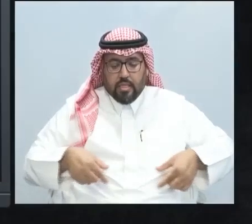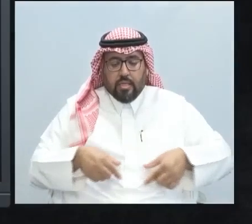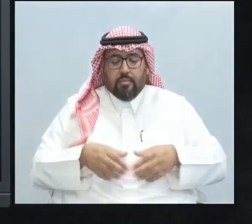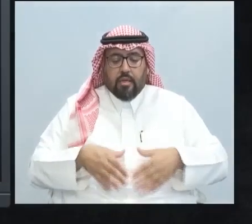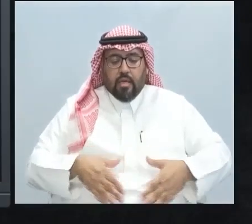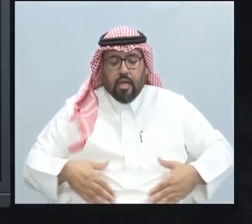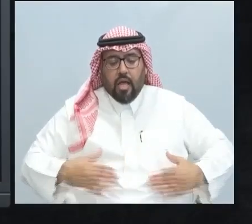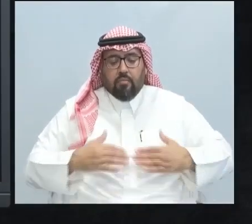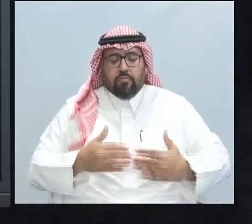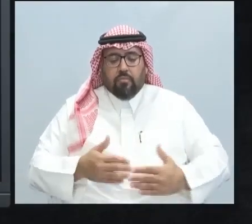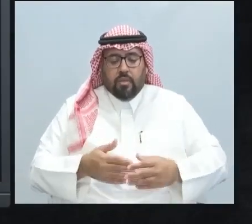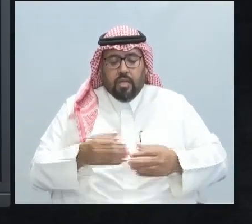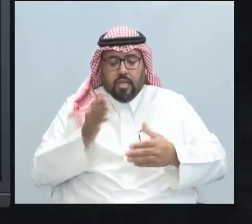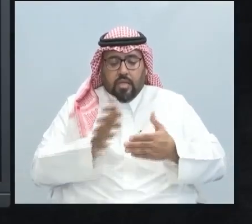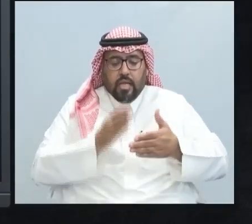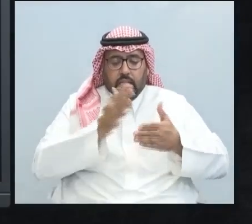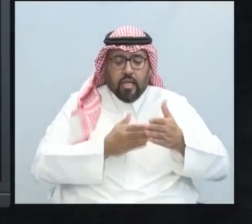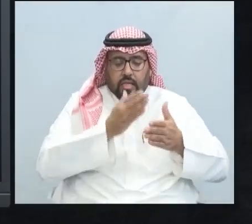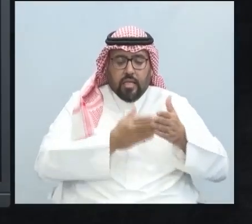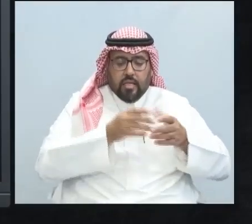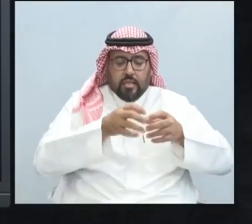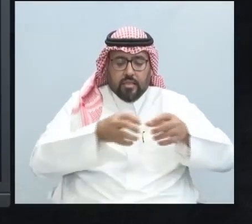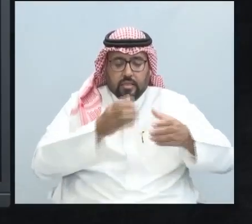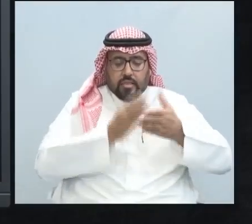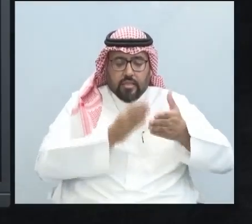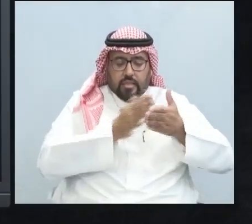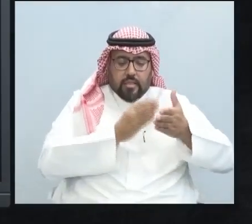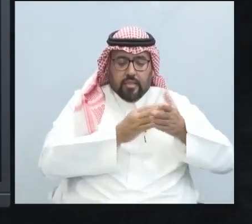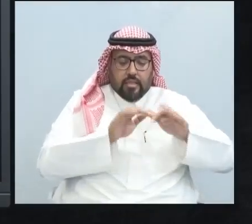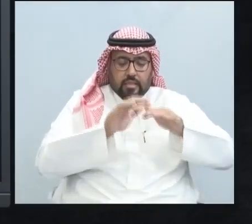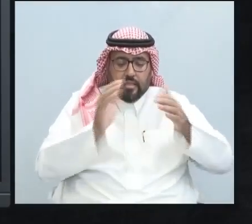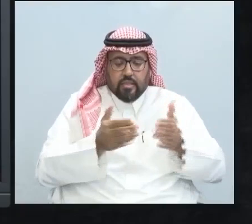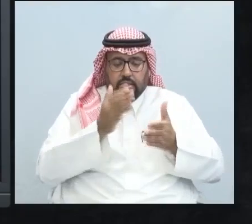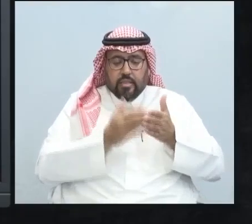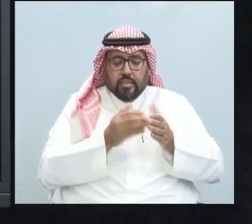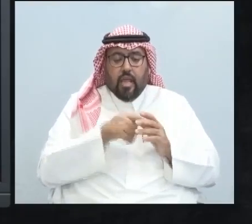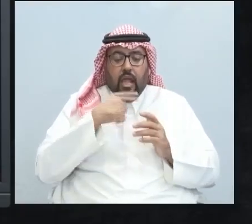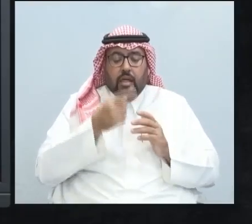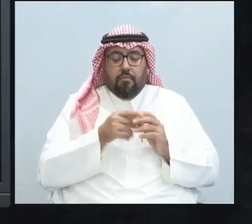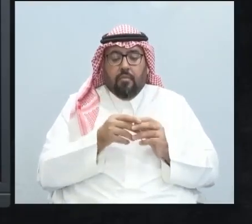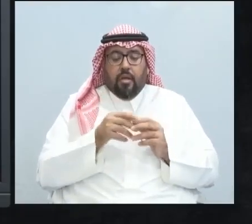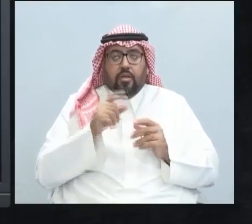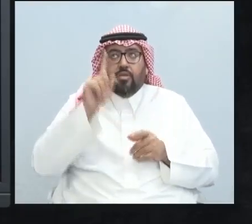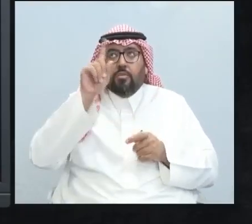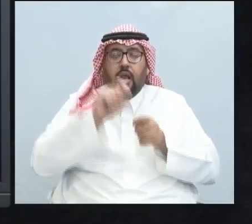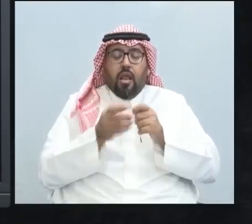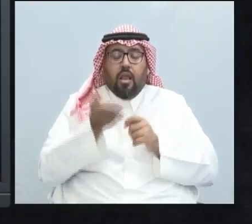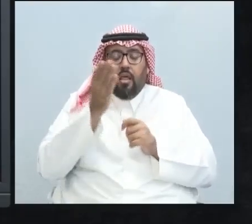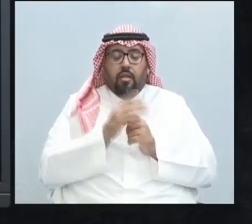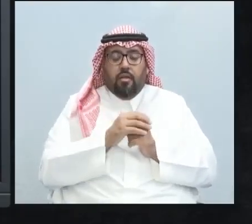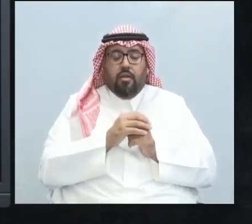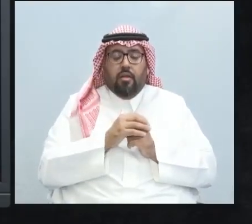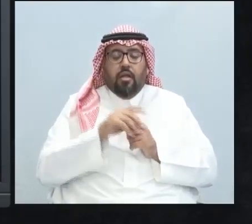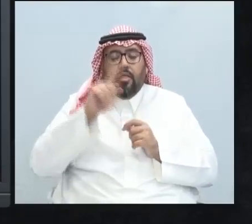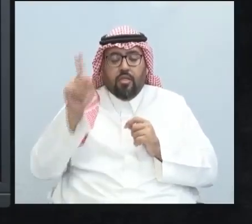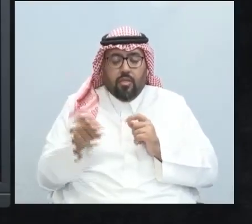ان هنا الرحم بدا يتمزق بدا يفقد هذه الطبقه التي تكونت وذكرنا ان من حكمه الله سبحانه وتعالى في كل